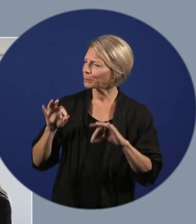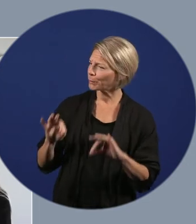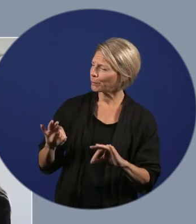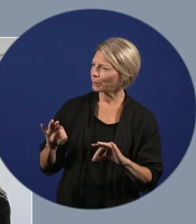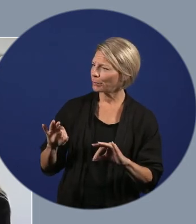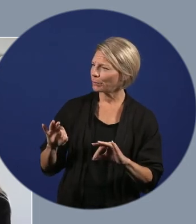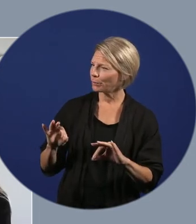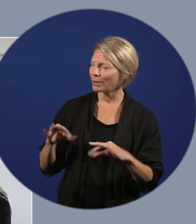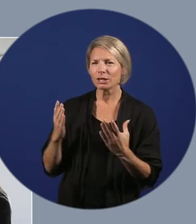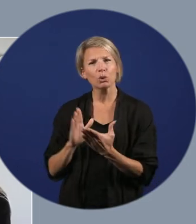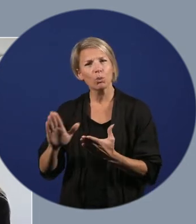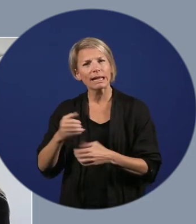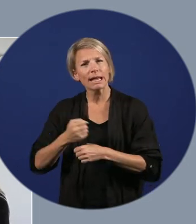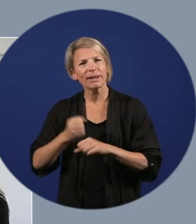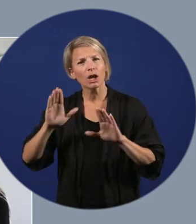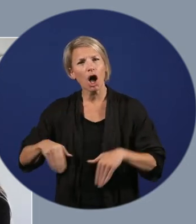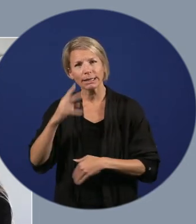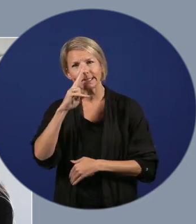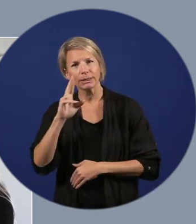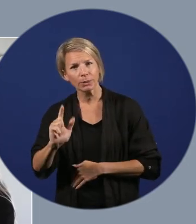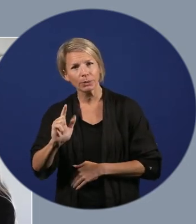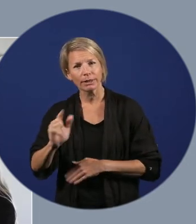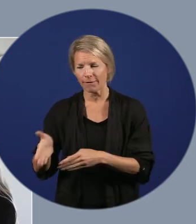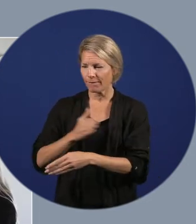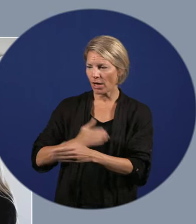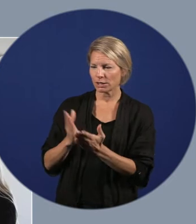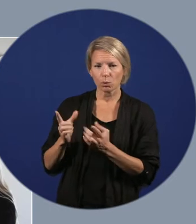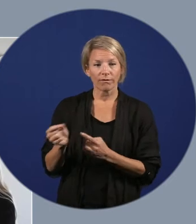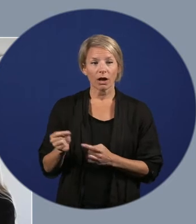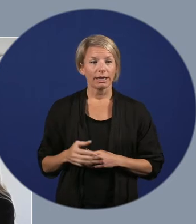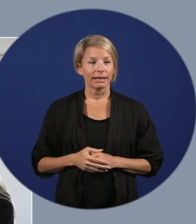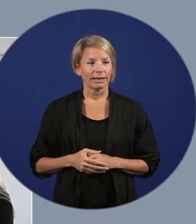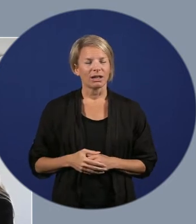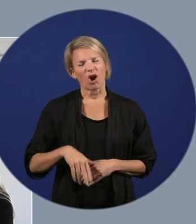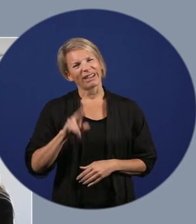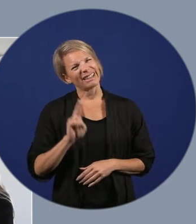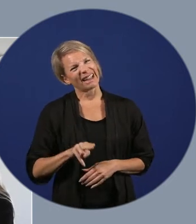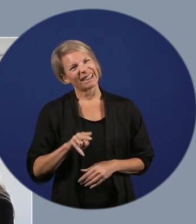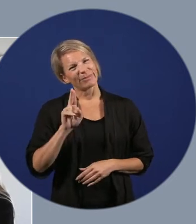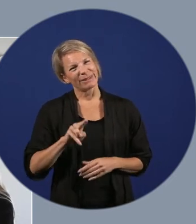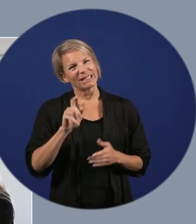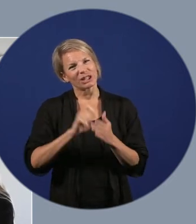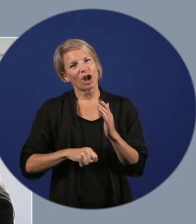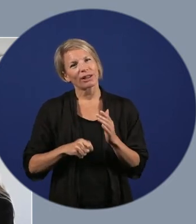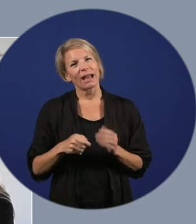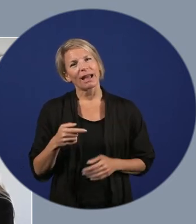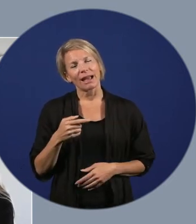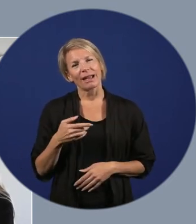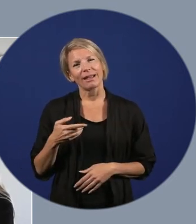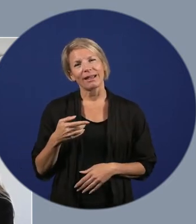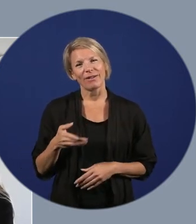har skolans arbete sett ut inför skolvalet? Ja, egentligen så började vi redan förra läsåret med